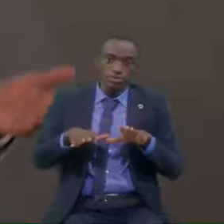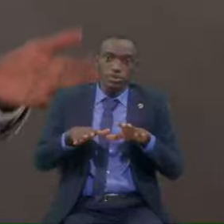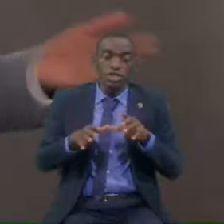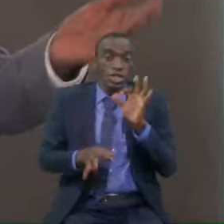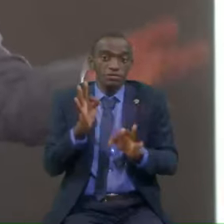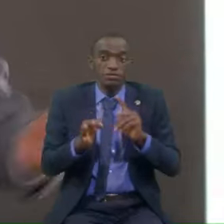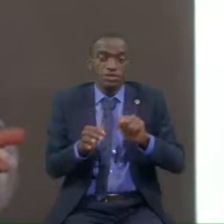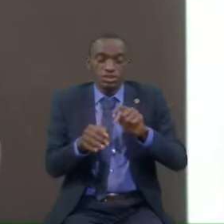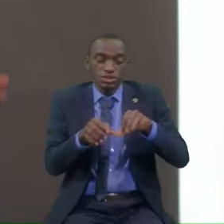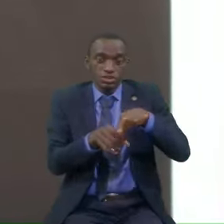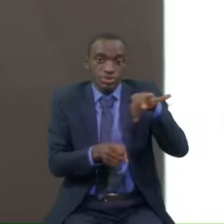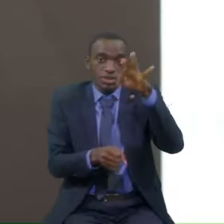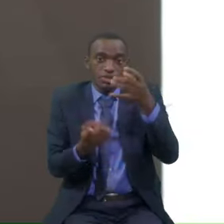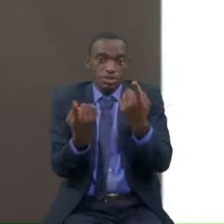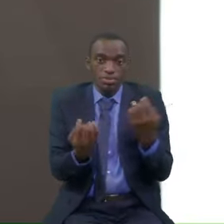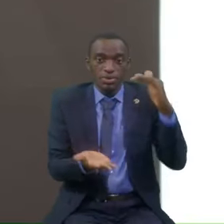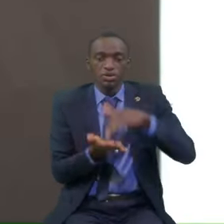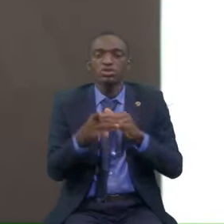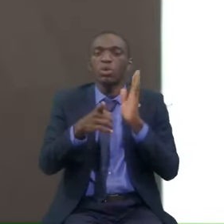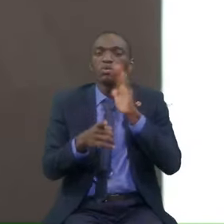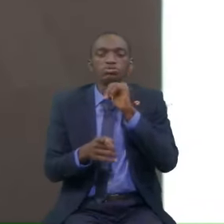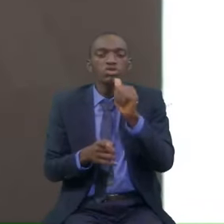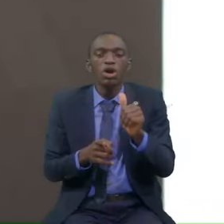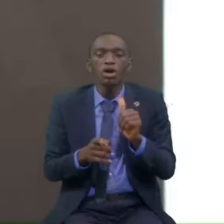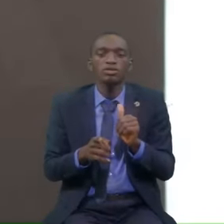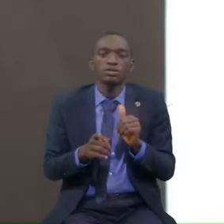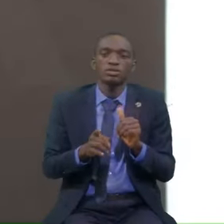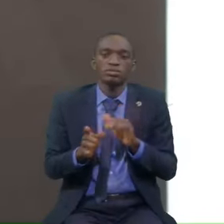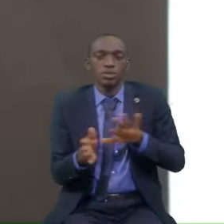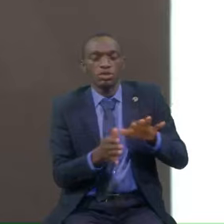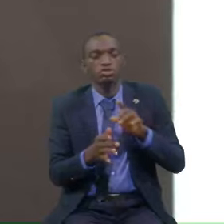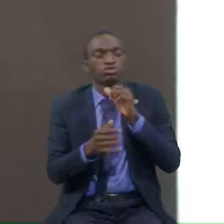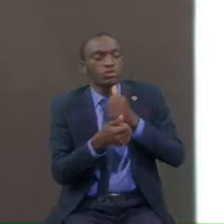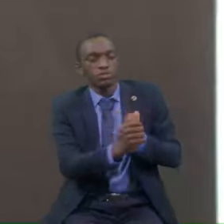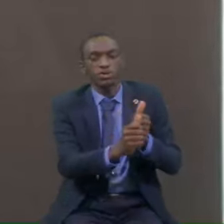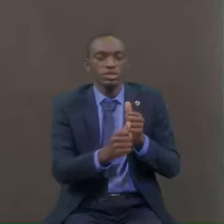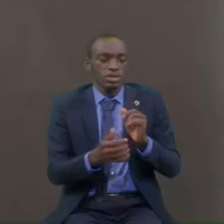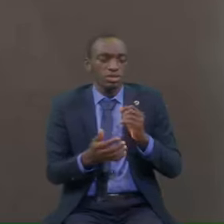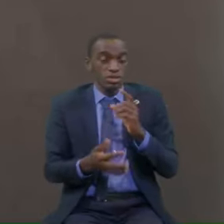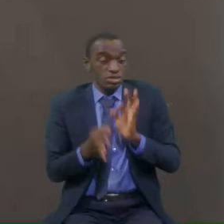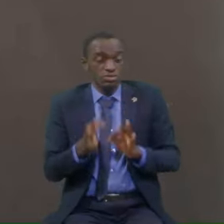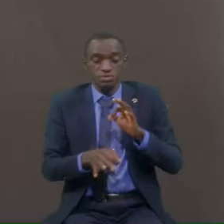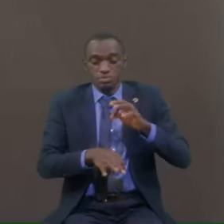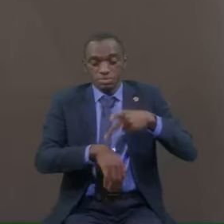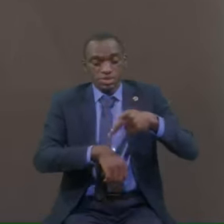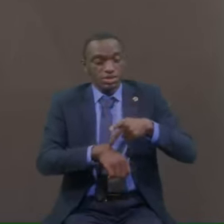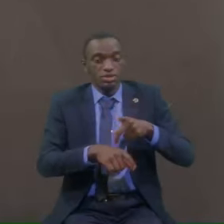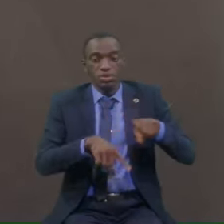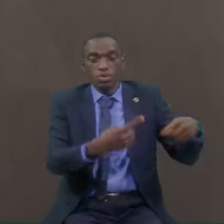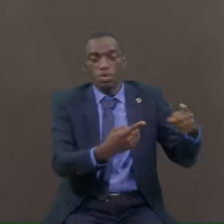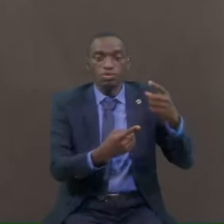pas pousser les gens pour dire, ah, si Pierre peut aller à la pêche, qu'est-ce que moi je fais?